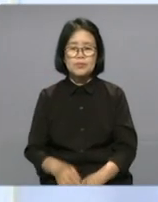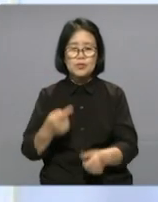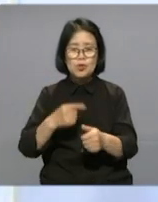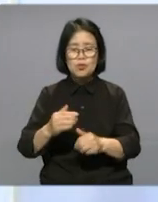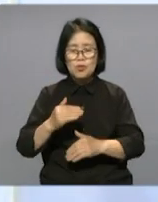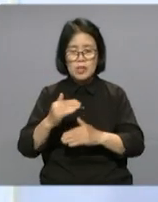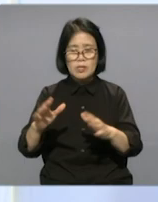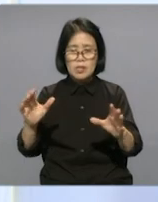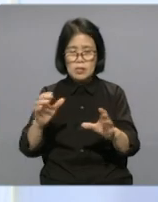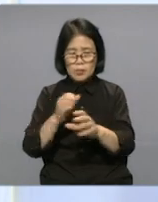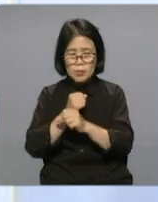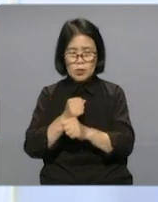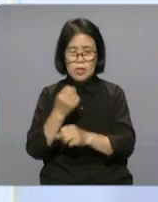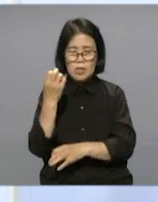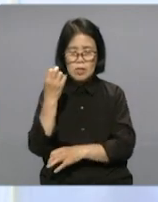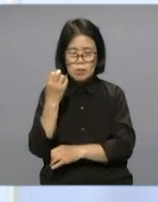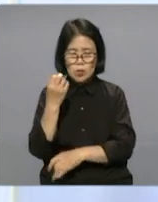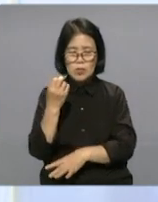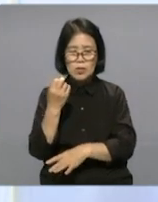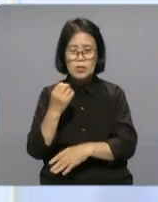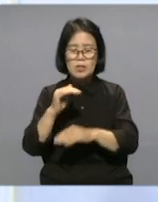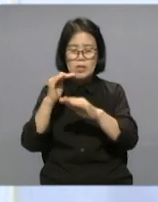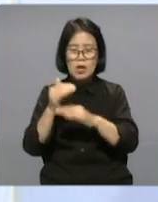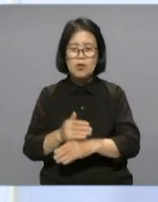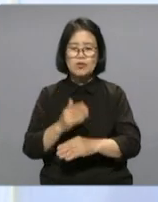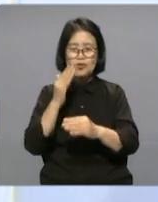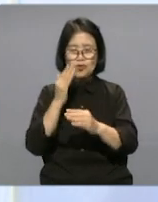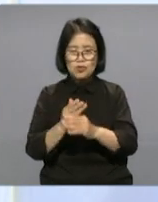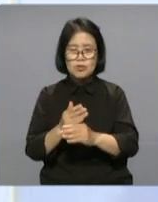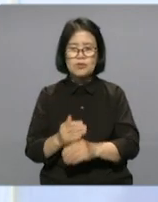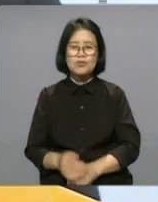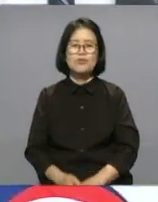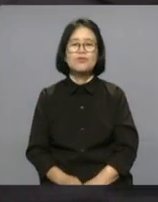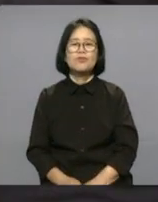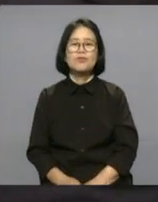교육과정의 핵심적이고 기본적인 내용을 중심으로